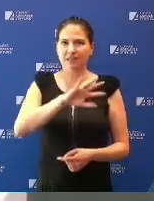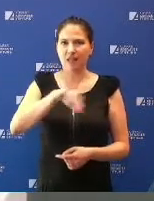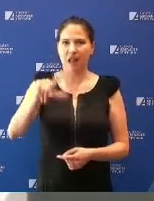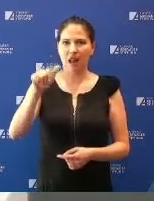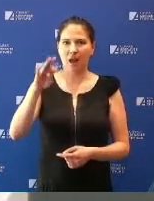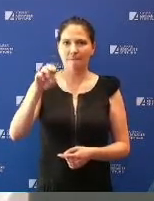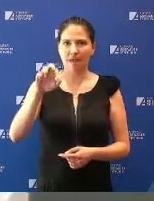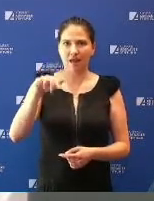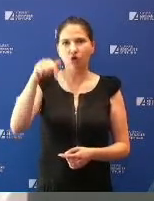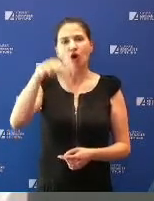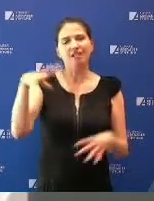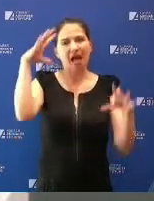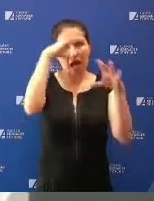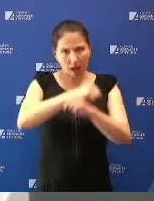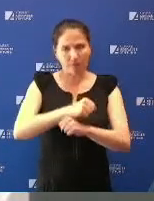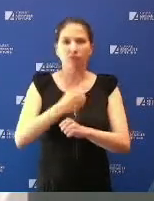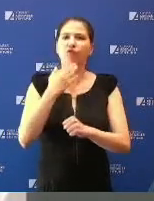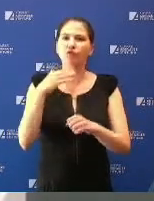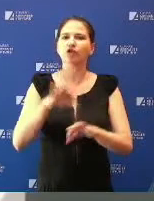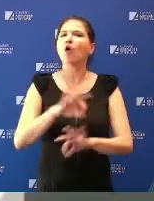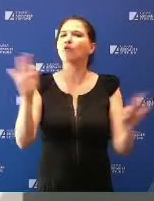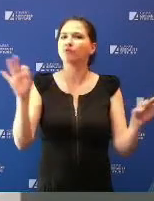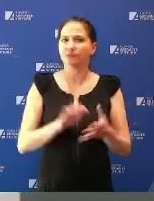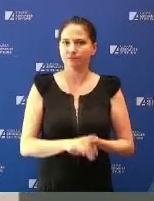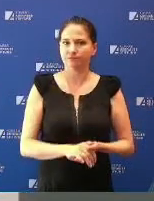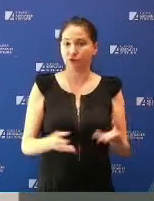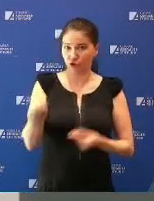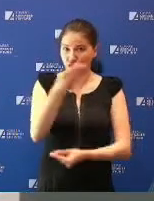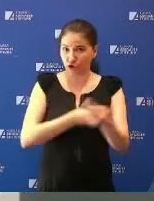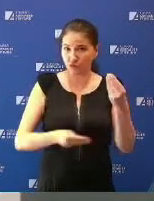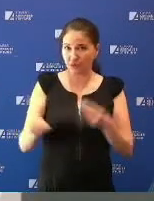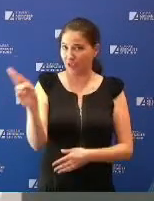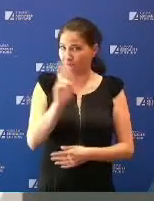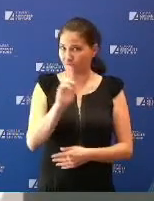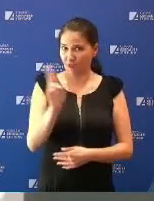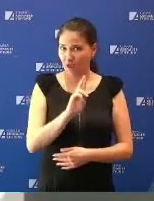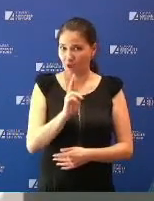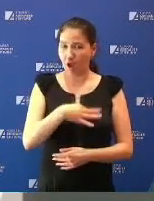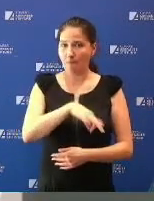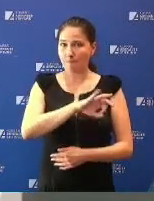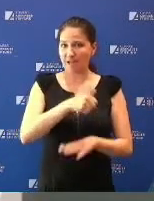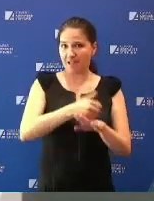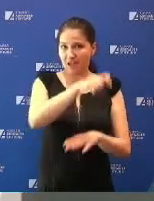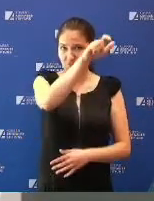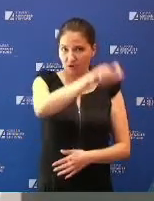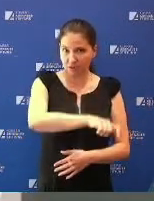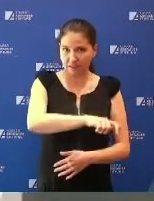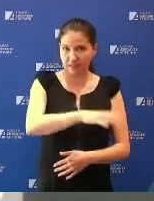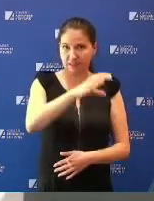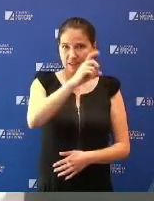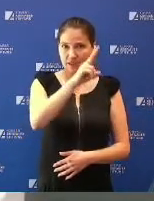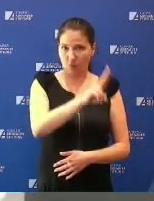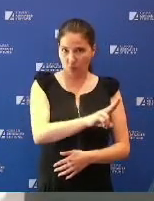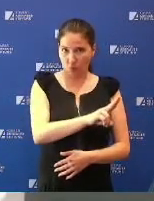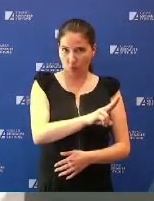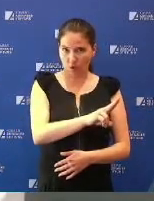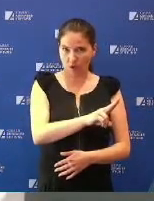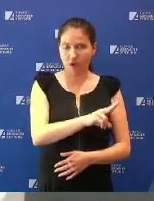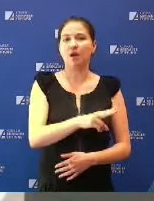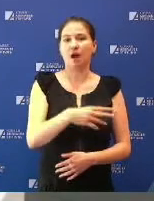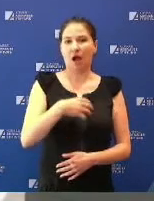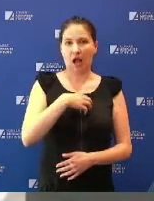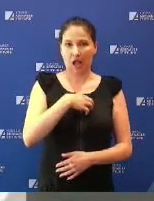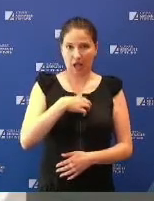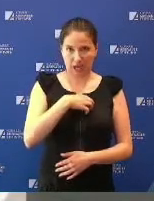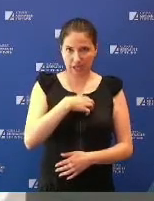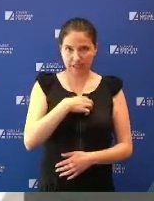heute Abend eröffnen wird. Ein Gespräch zwischen dem Parteivorsitzenden der CDU und